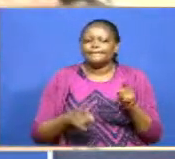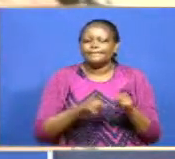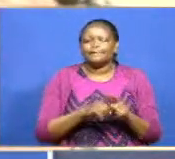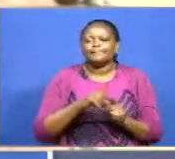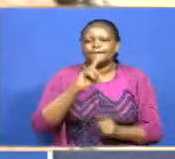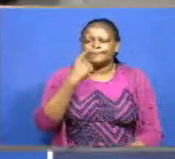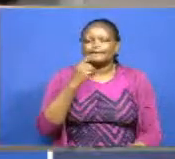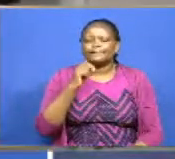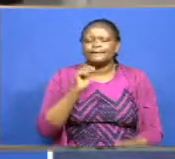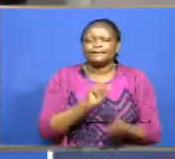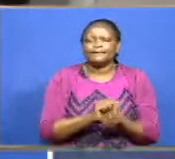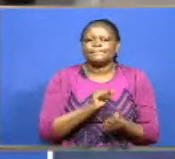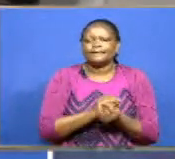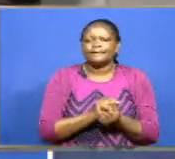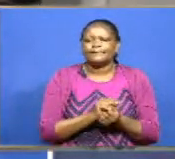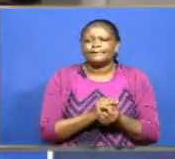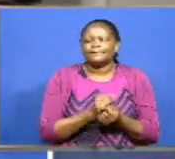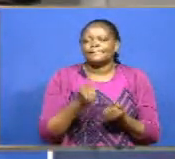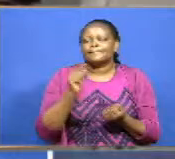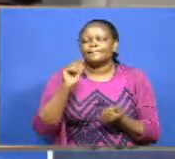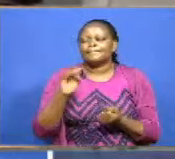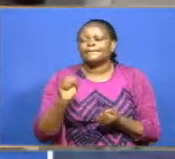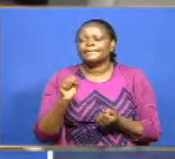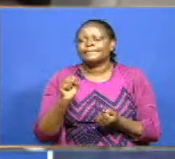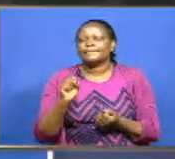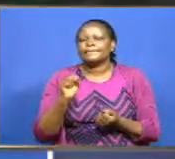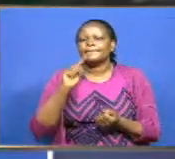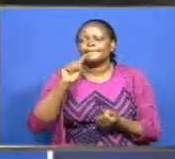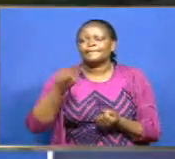mosi mwezi Oktoba ulikuwa tani